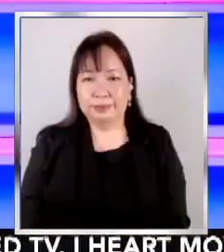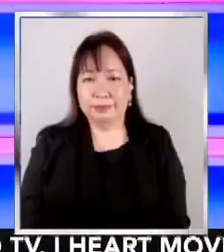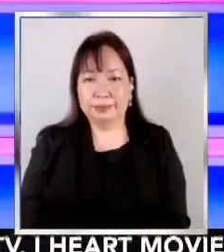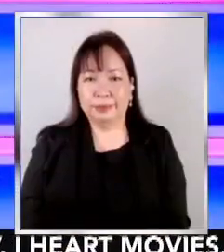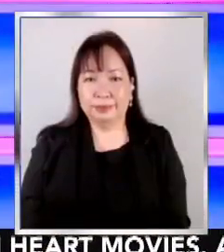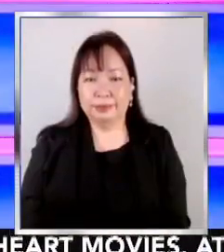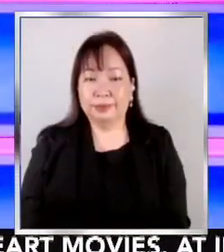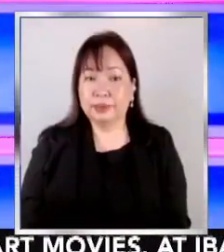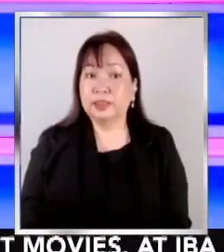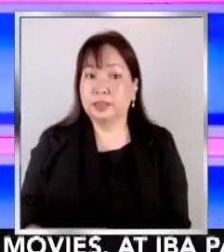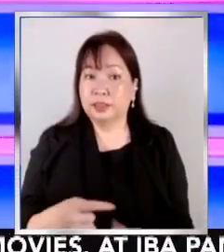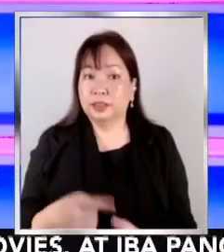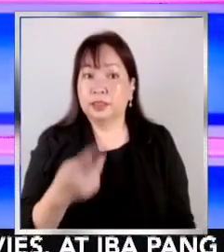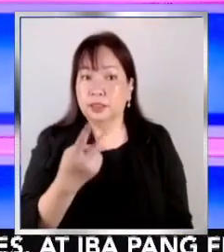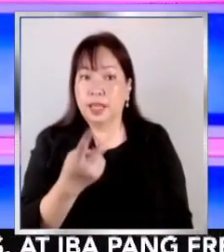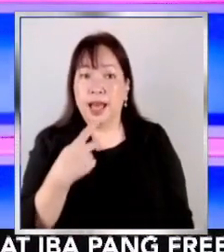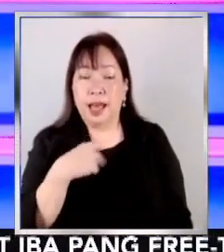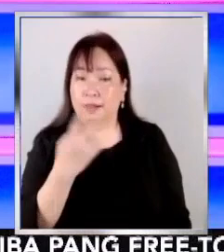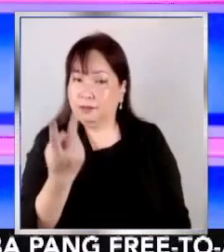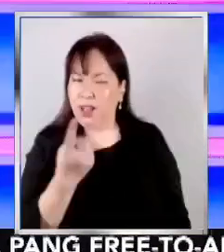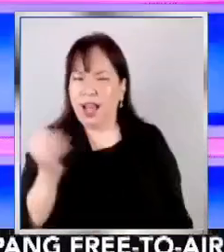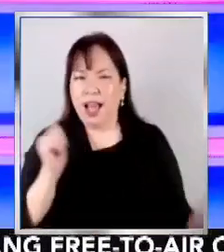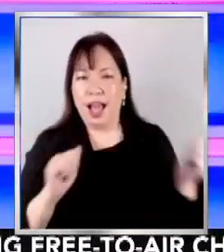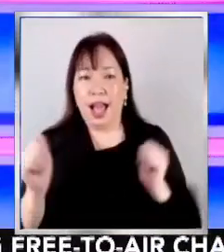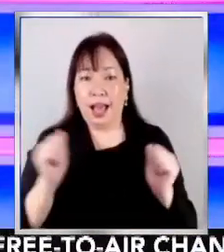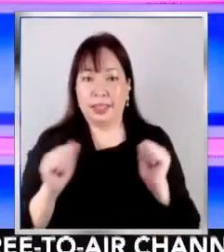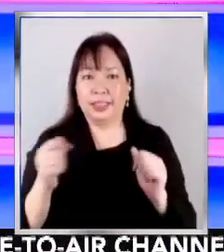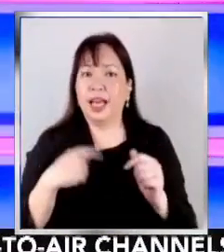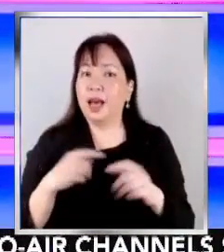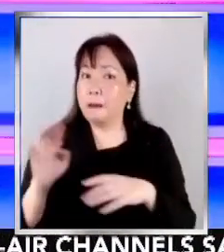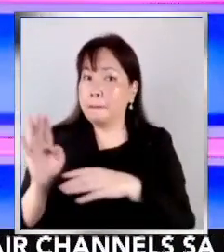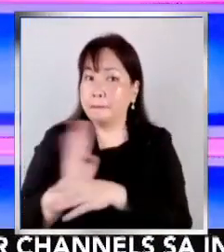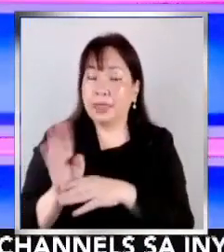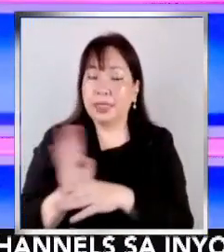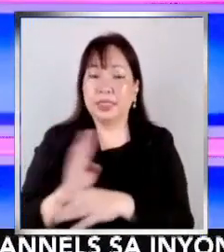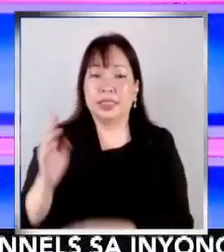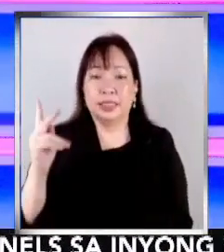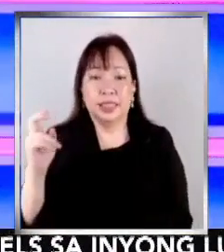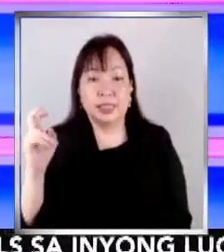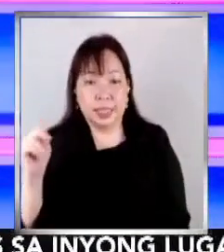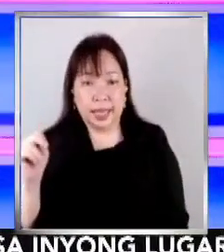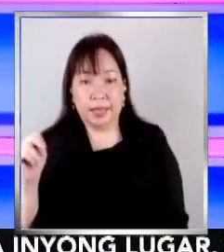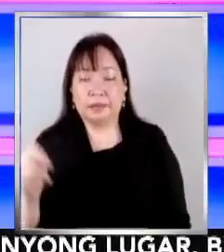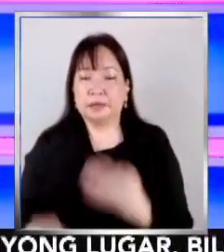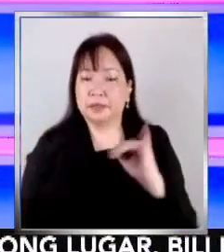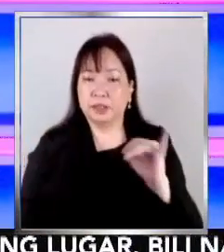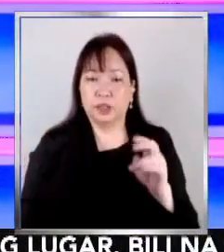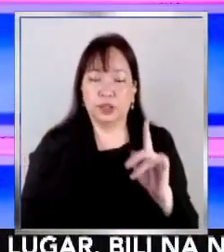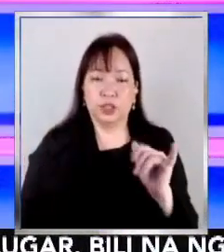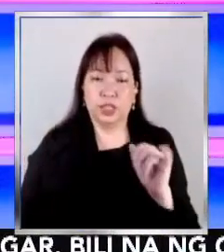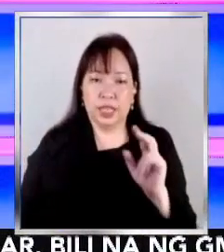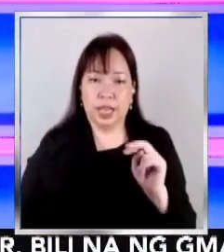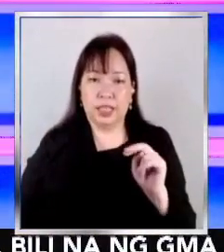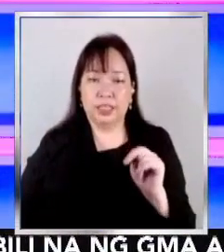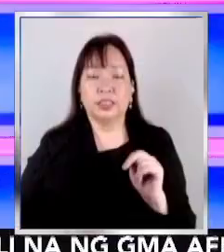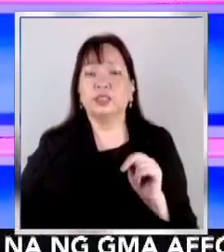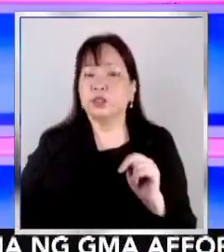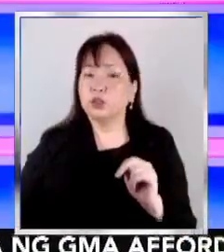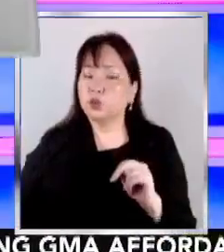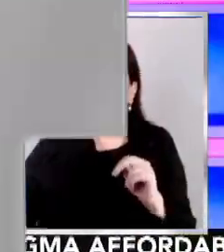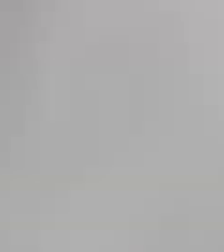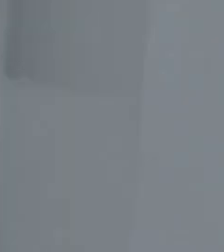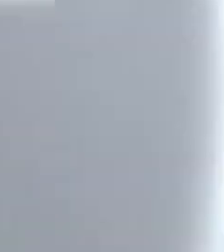Bukod sa kanilang mga acting career, abala rin sina Kensha and Jillian Ward at David Licauco bilang mga entrepreneur. Yan ang chika ni Cata